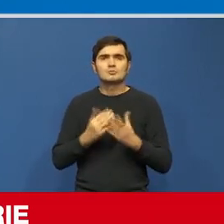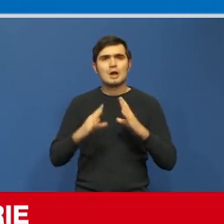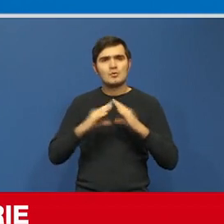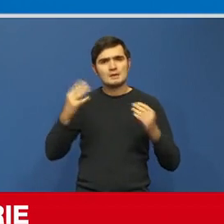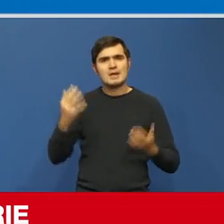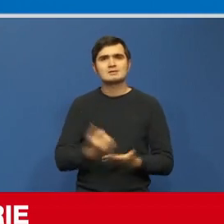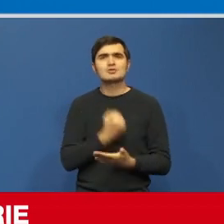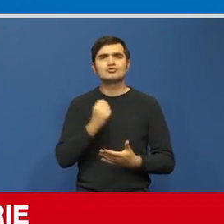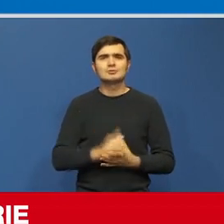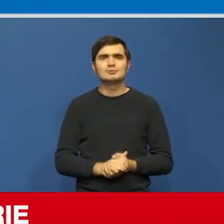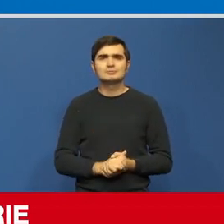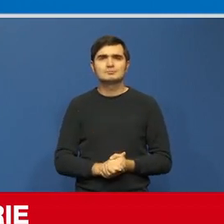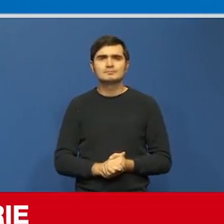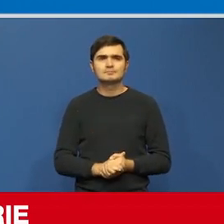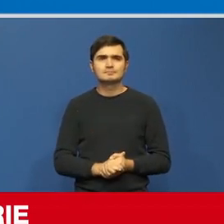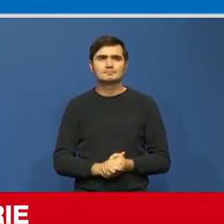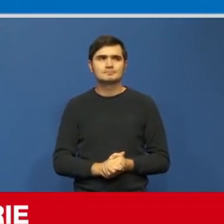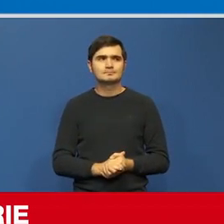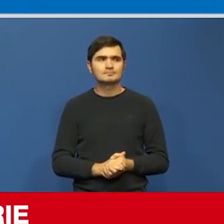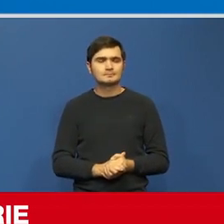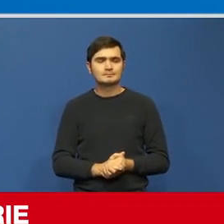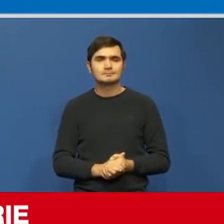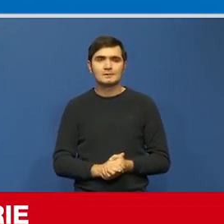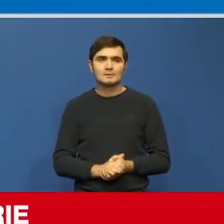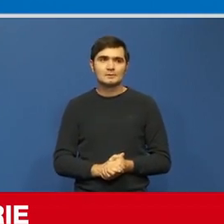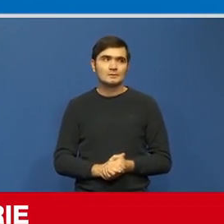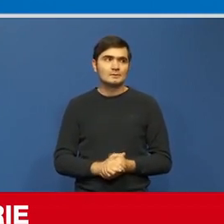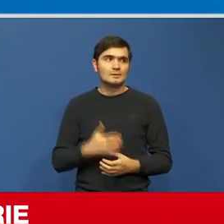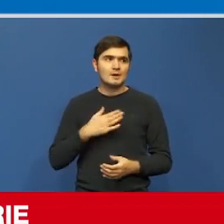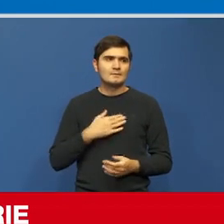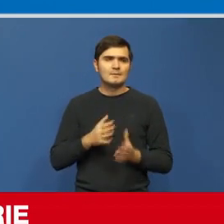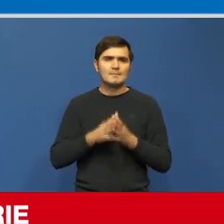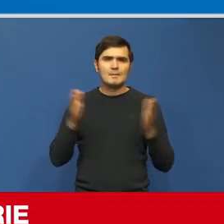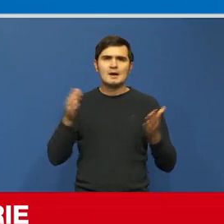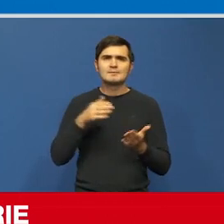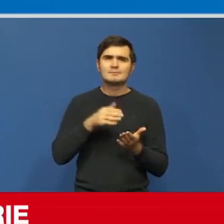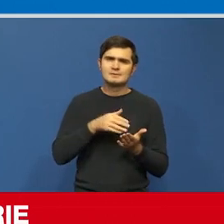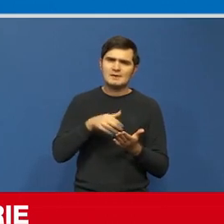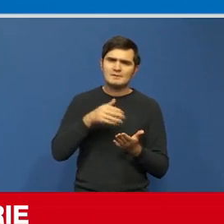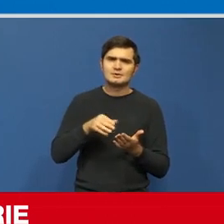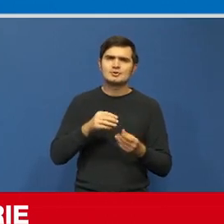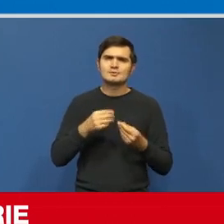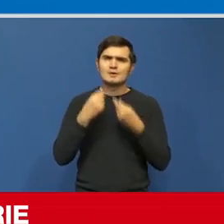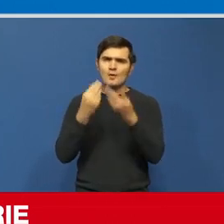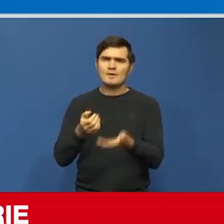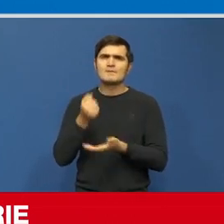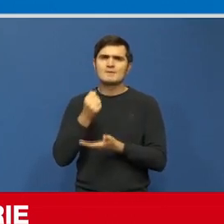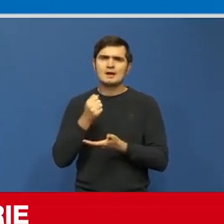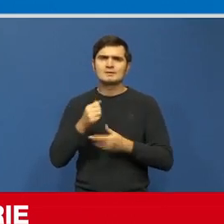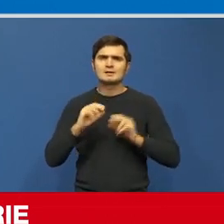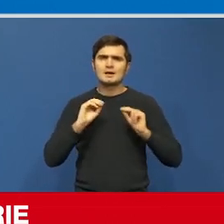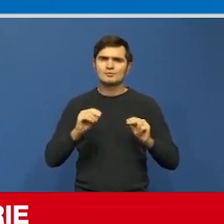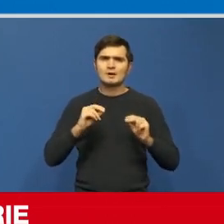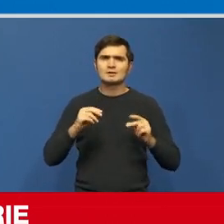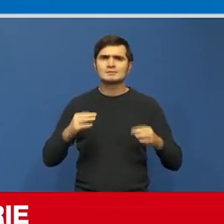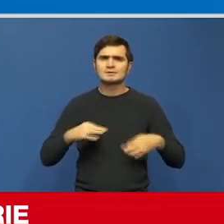câștigat. Avem de finanțat servicii publice, marile servicii publice, educație, sănătate, asistența și